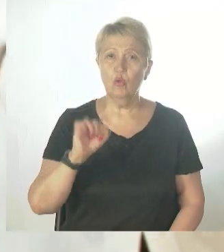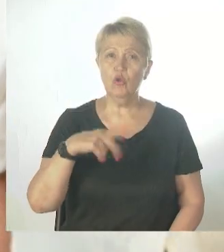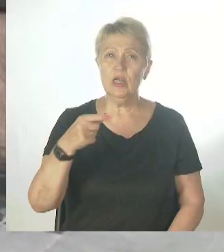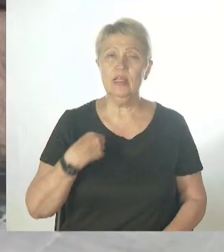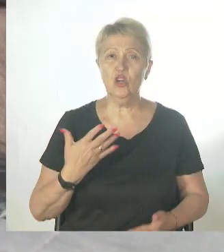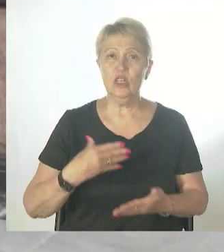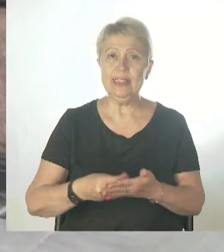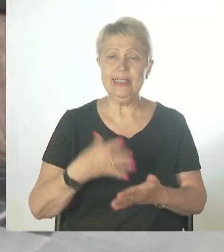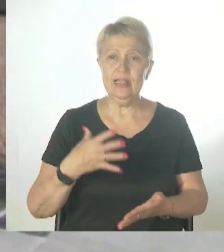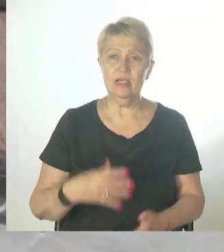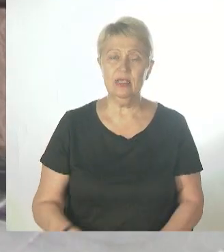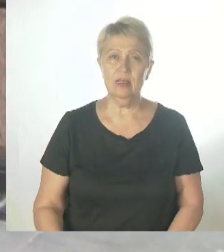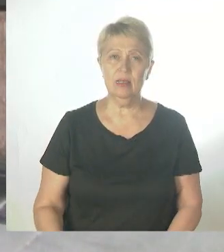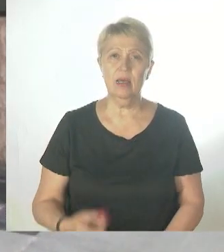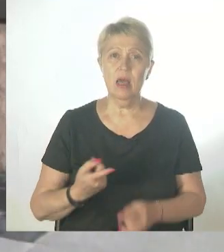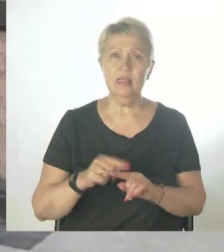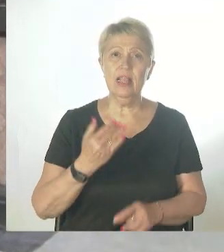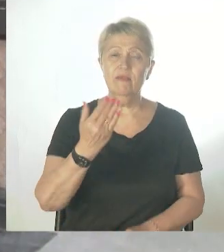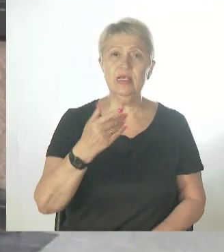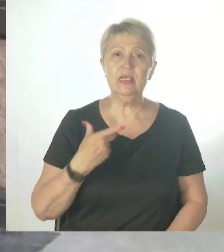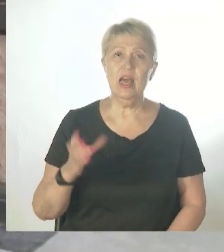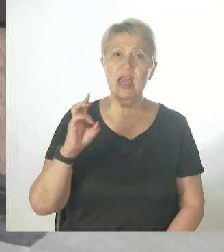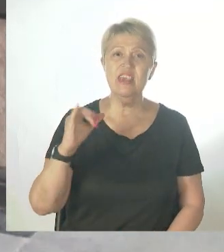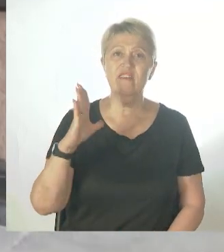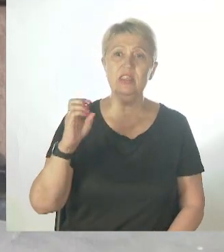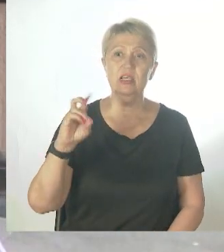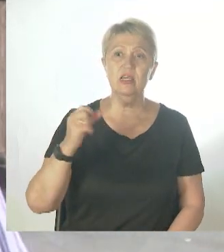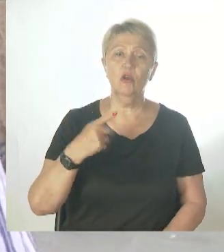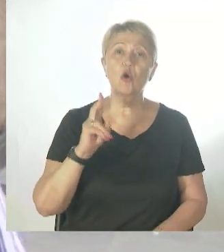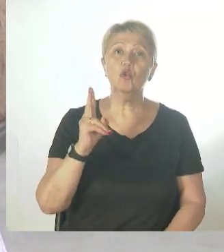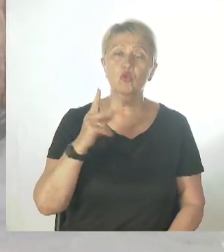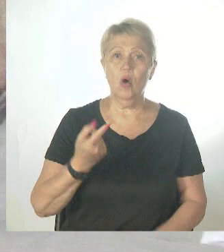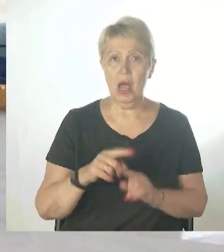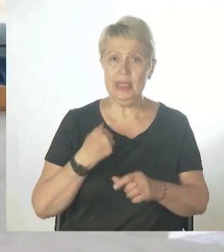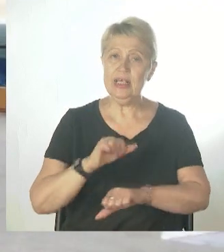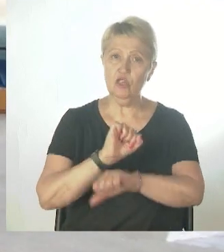жизни. Для вас Александр Невский, он кто? Защитник наш.